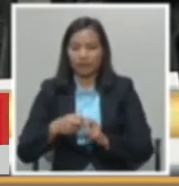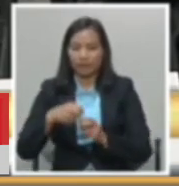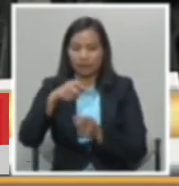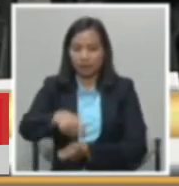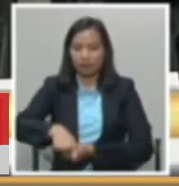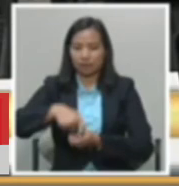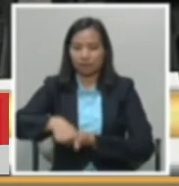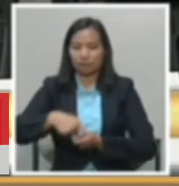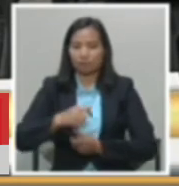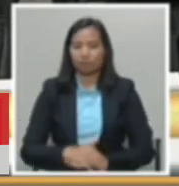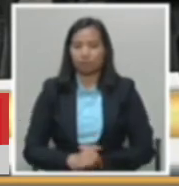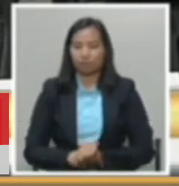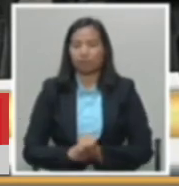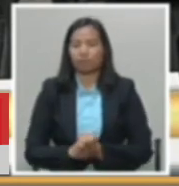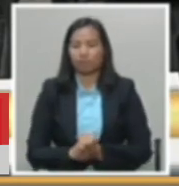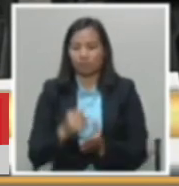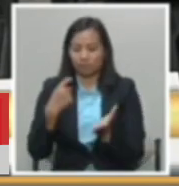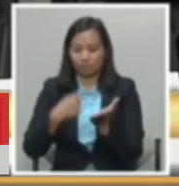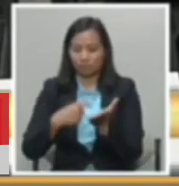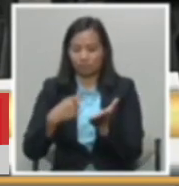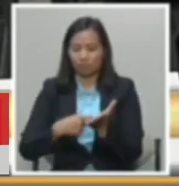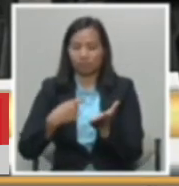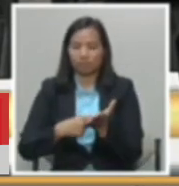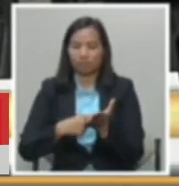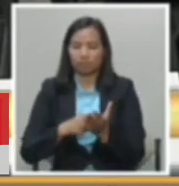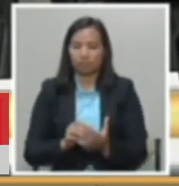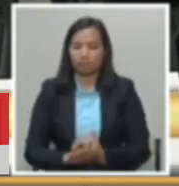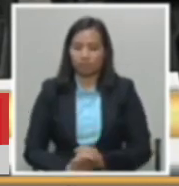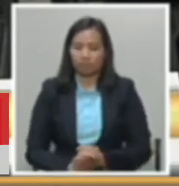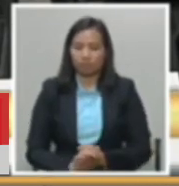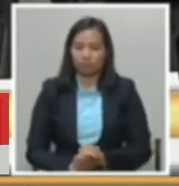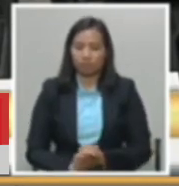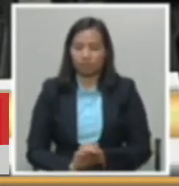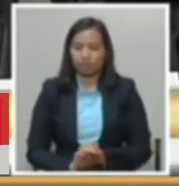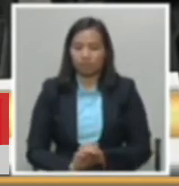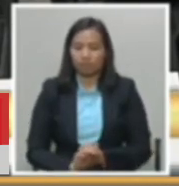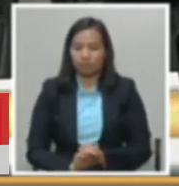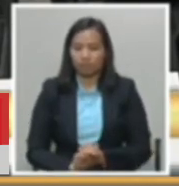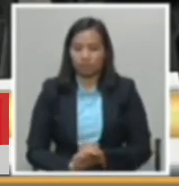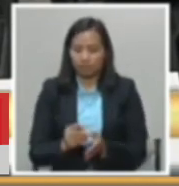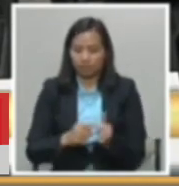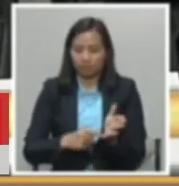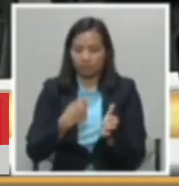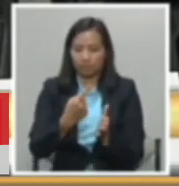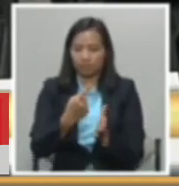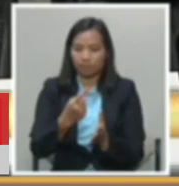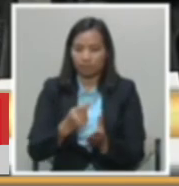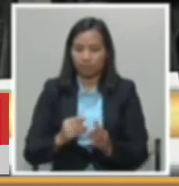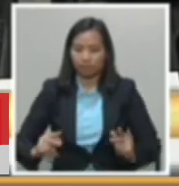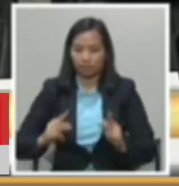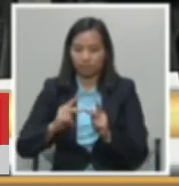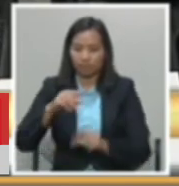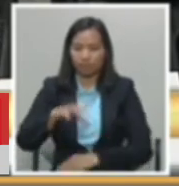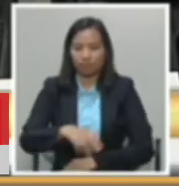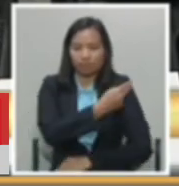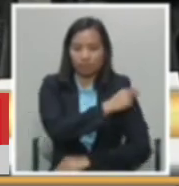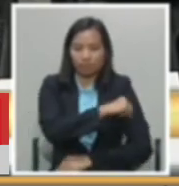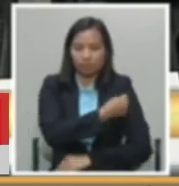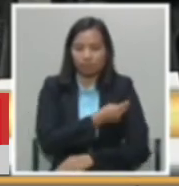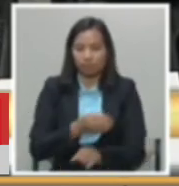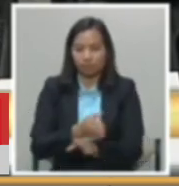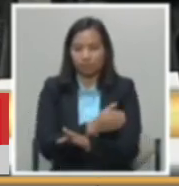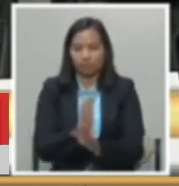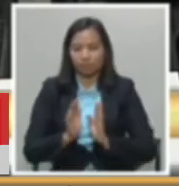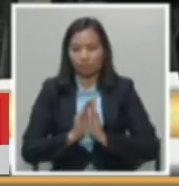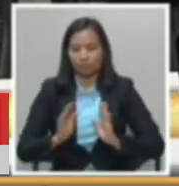รมเรื่องประกันรายได้นะครับขออนุญาตเริ่มที่กระทรวงสาธารณสุขก็ขอบคุ